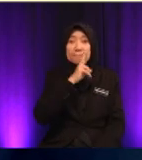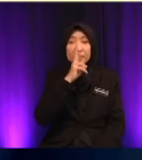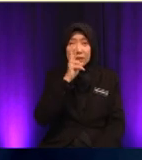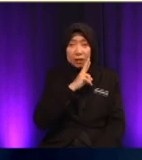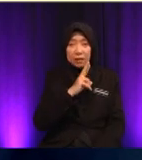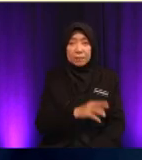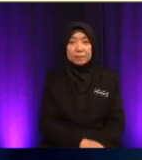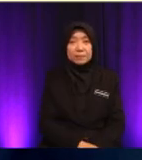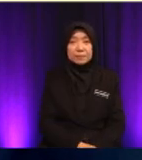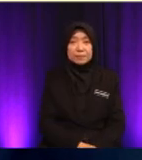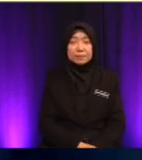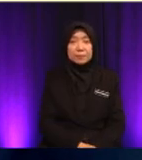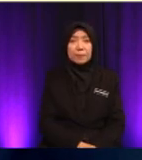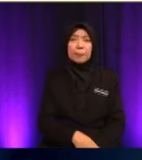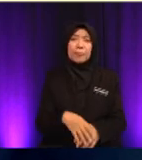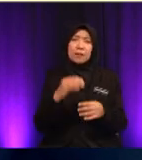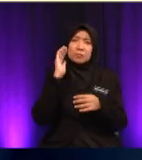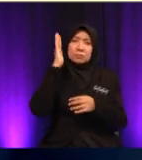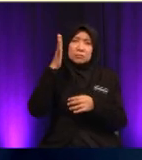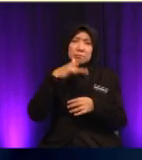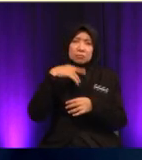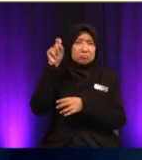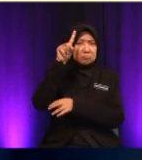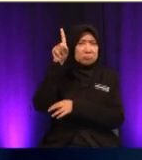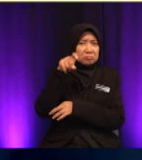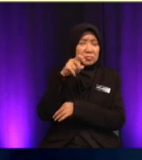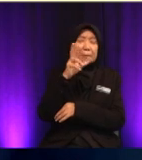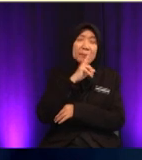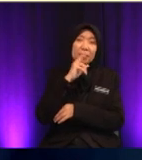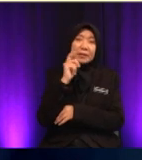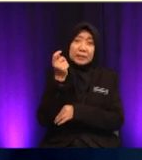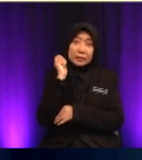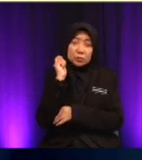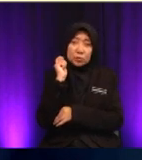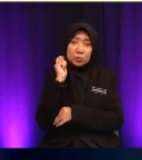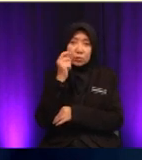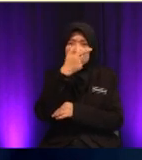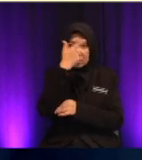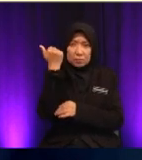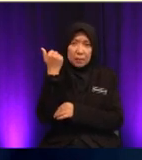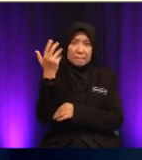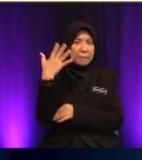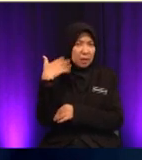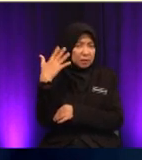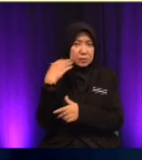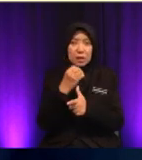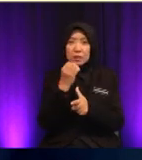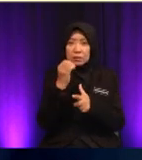dia akan timbul satu persoalan yang kita nampak warna merah tadi ini adalah disebabkan panas